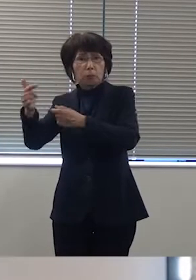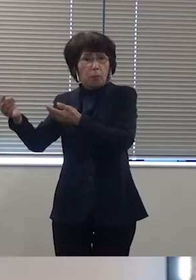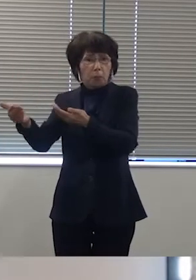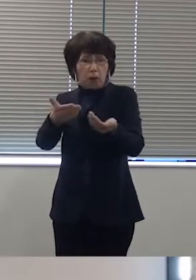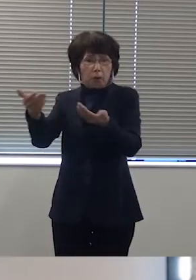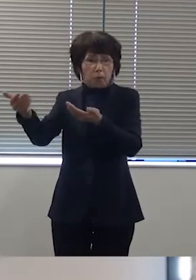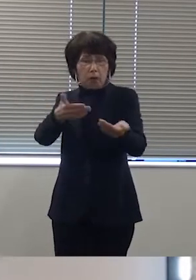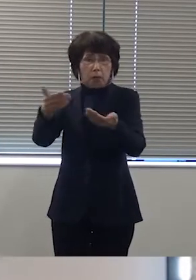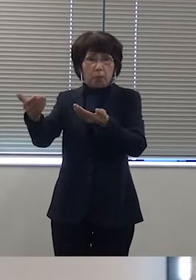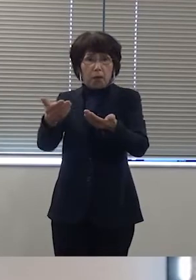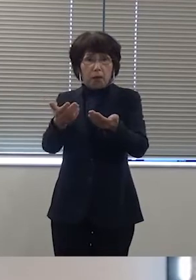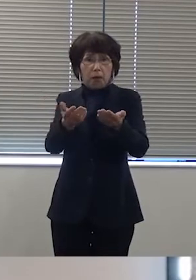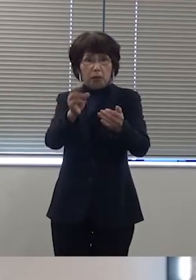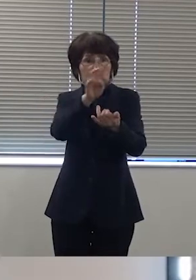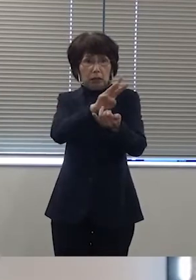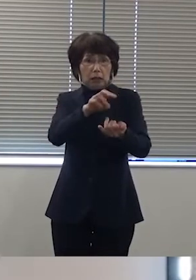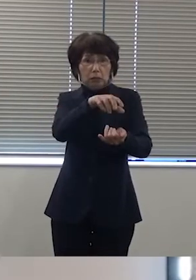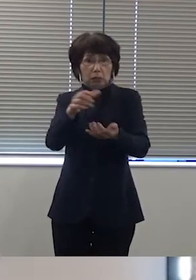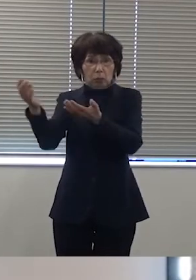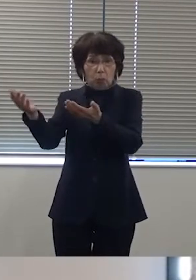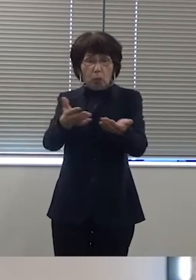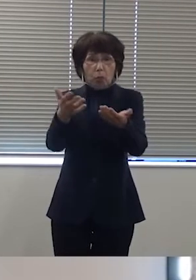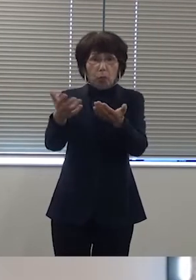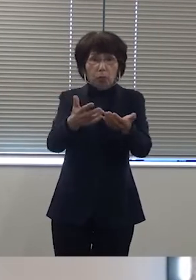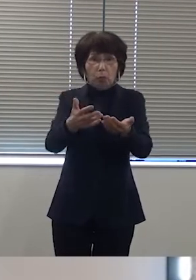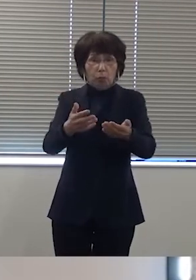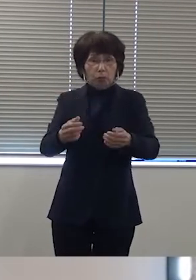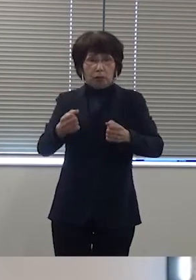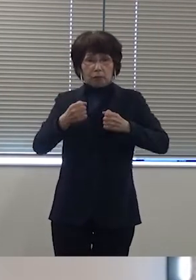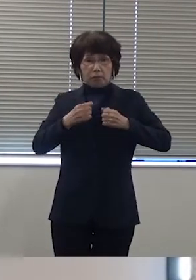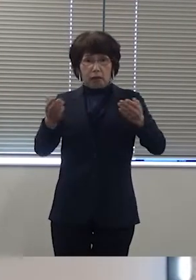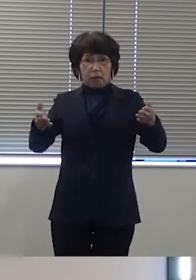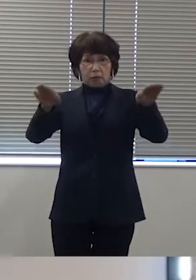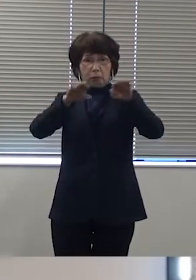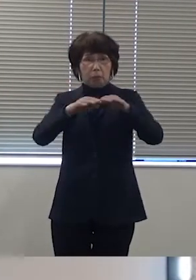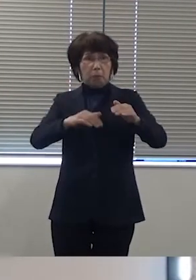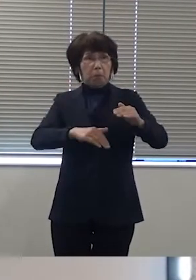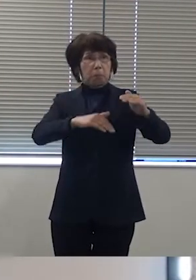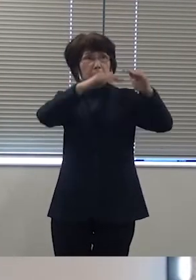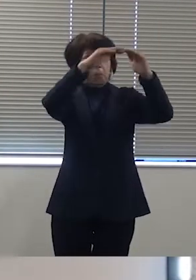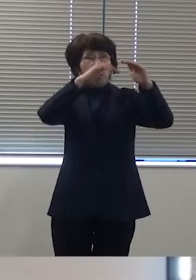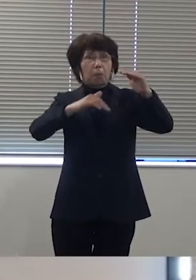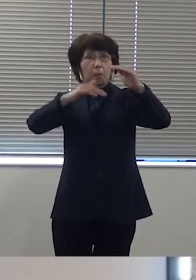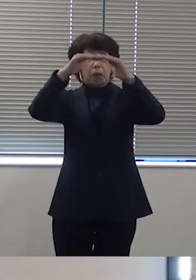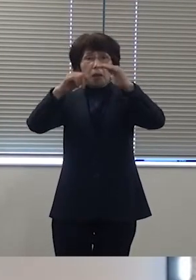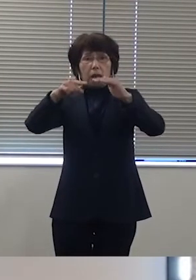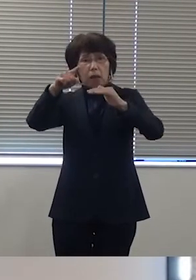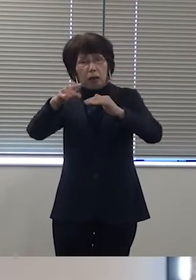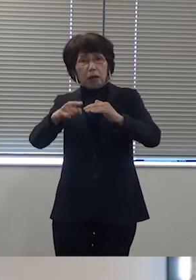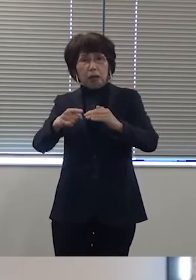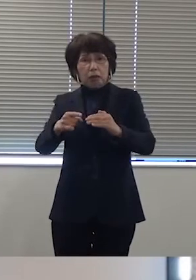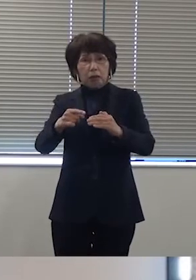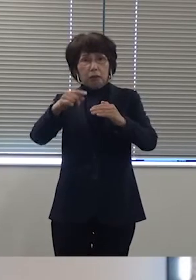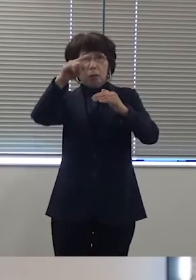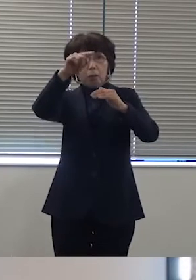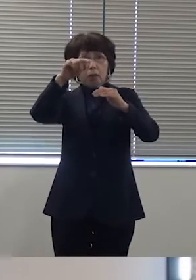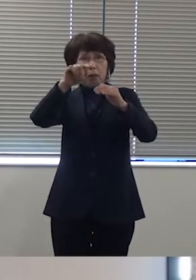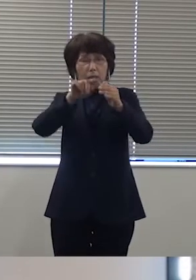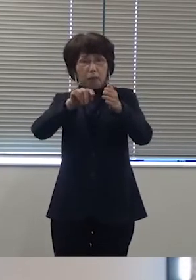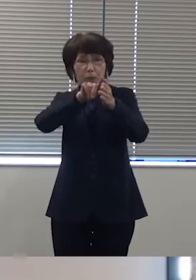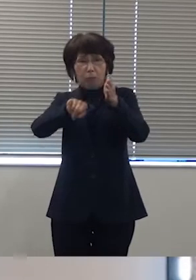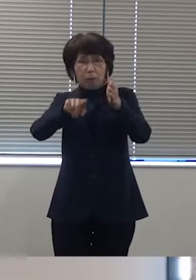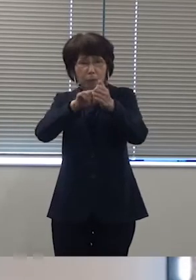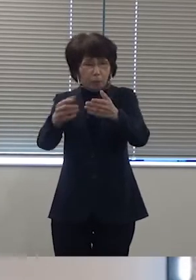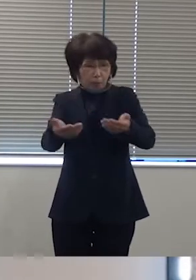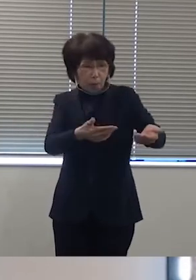せないという状況がどこも発生するんですが、それを何とか回避したいなというふうには実は考えてて、ま